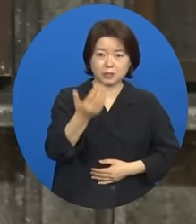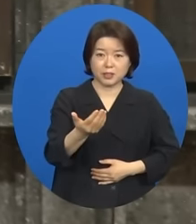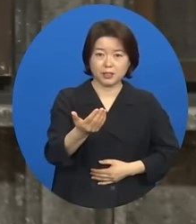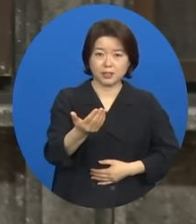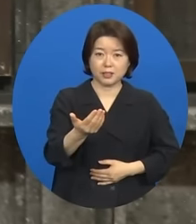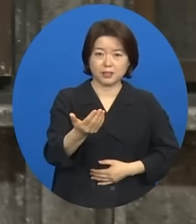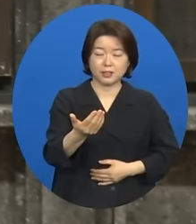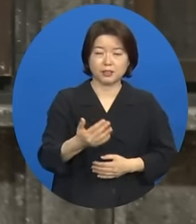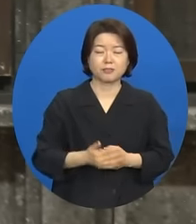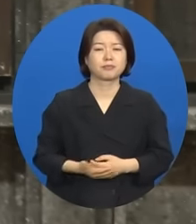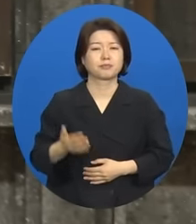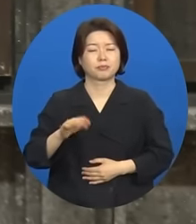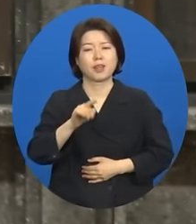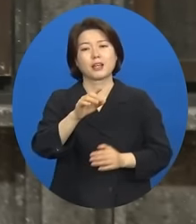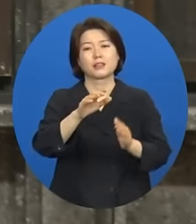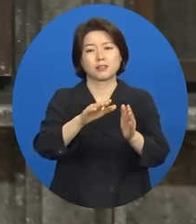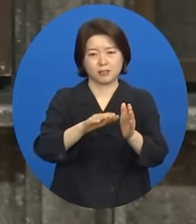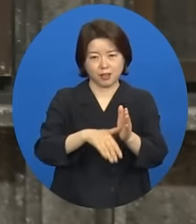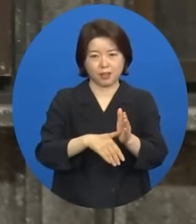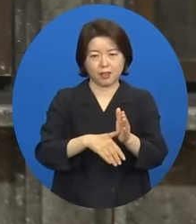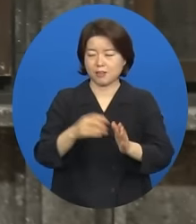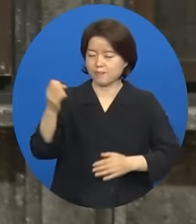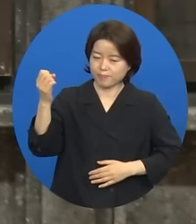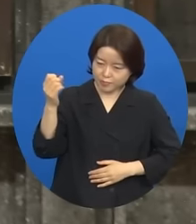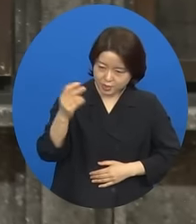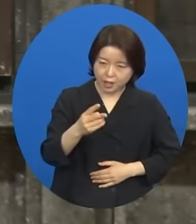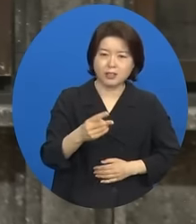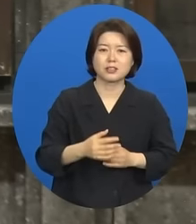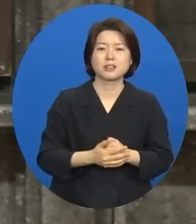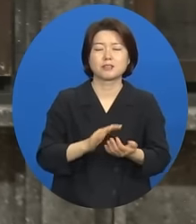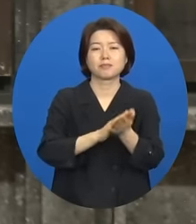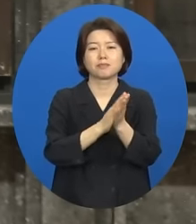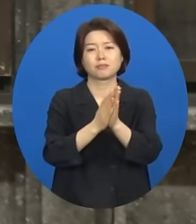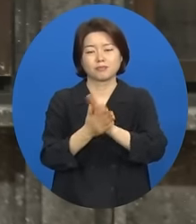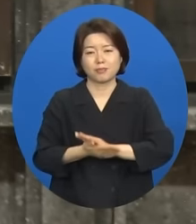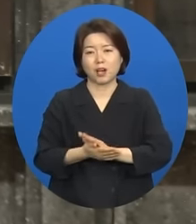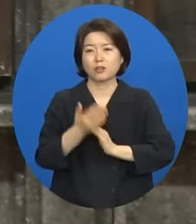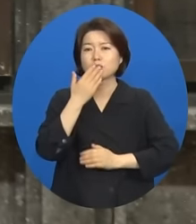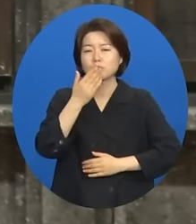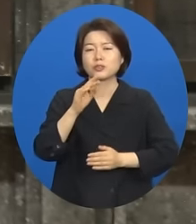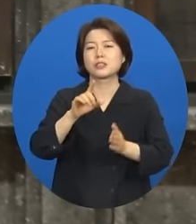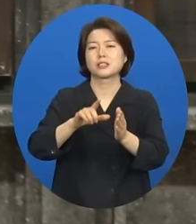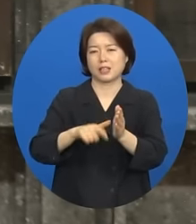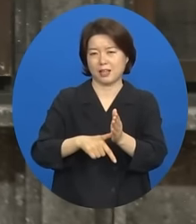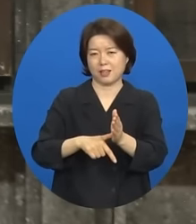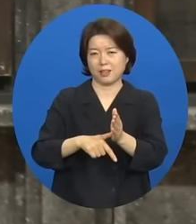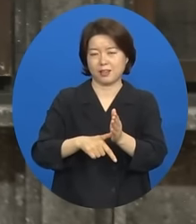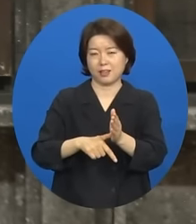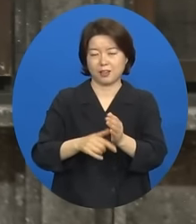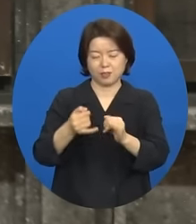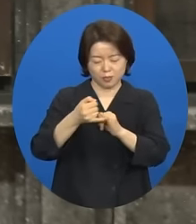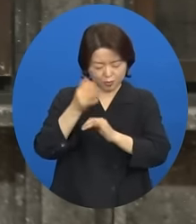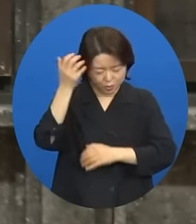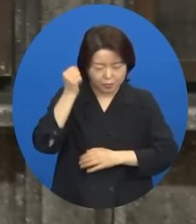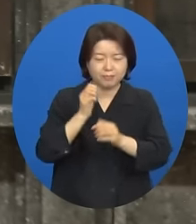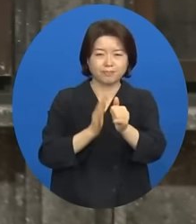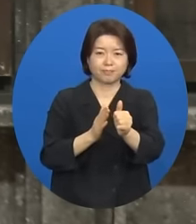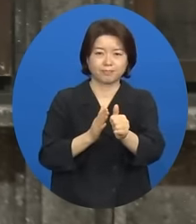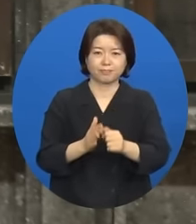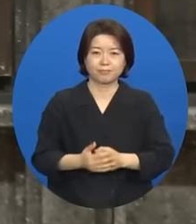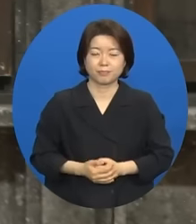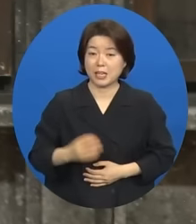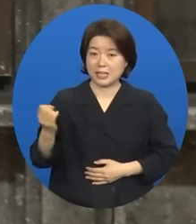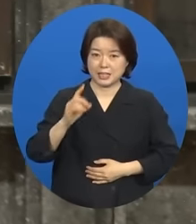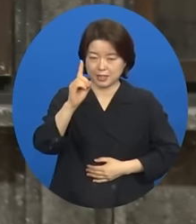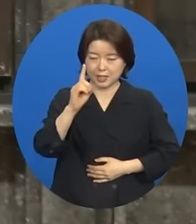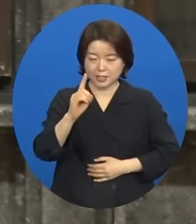근데 그때가 다시 변화될 시기라는 것을 여러분 아시길 바랍니다. 다시